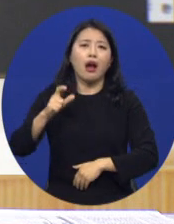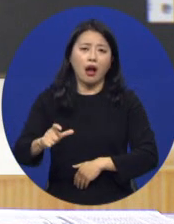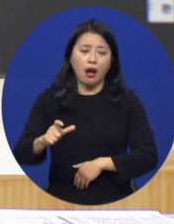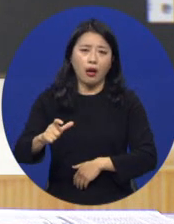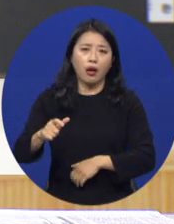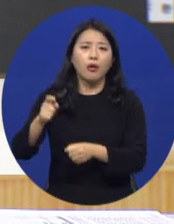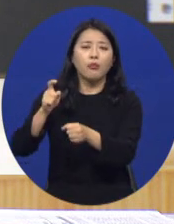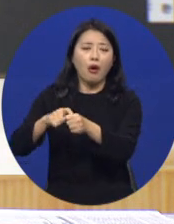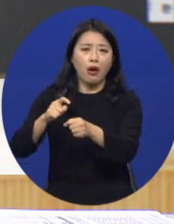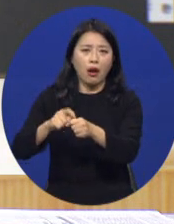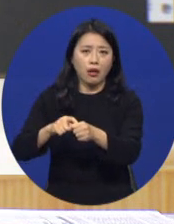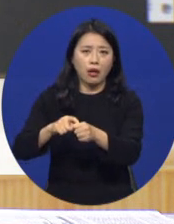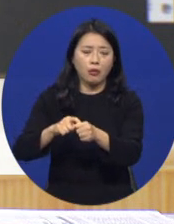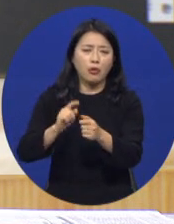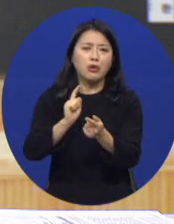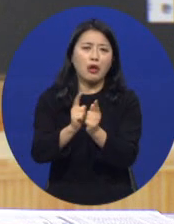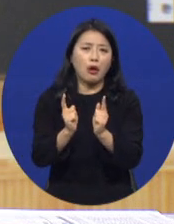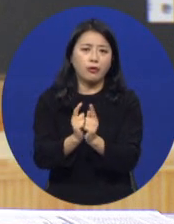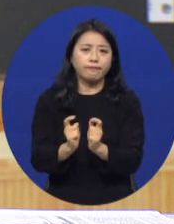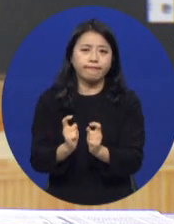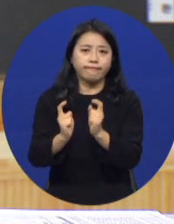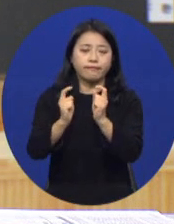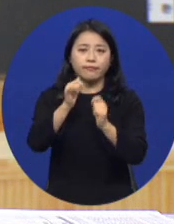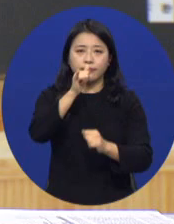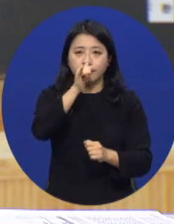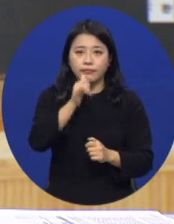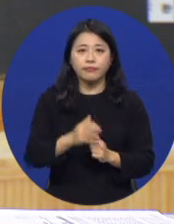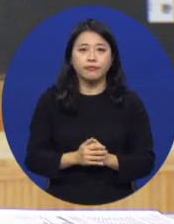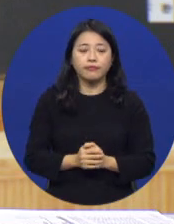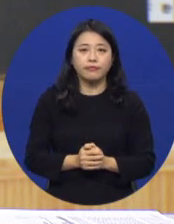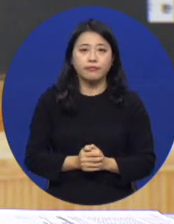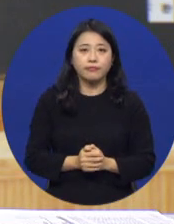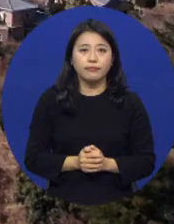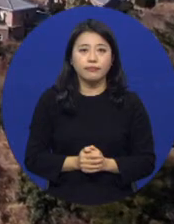조치라며 맞섰습니다 박주영 기자입니다